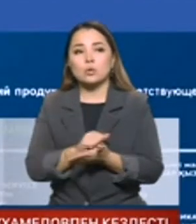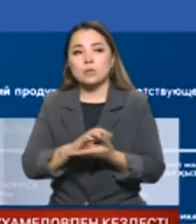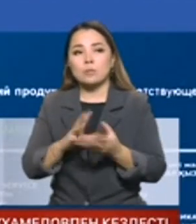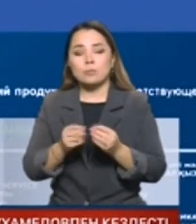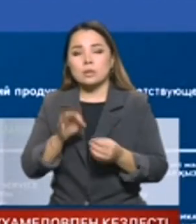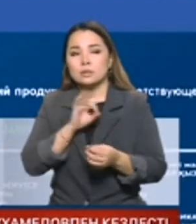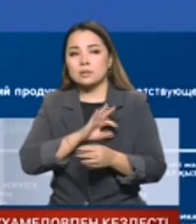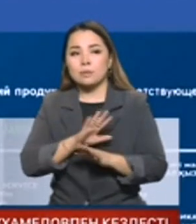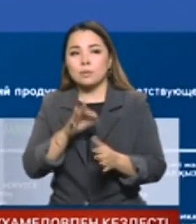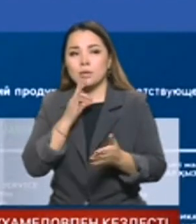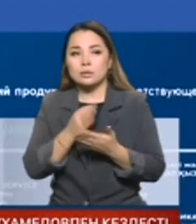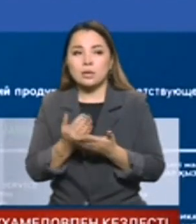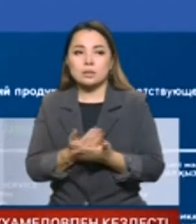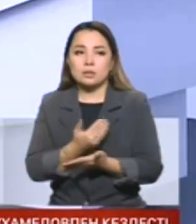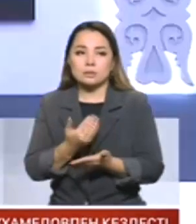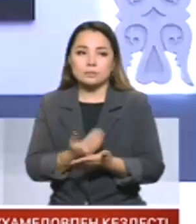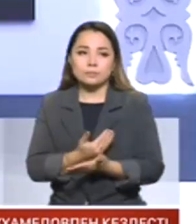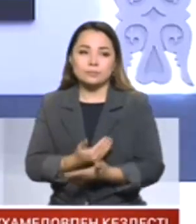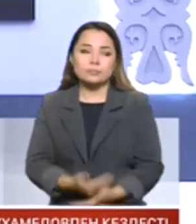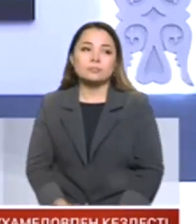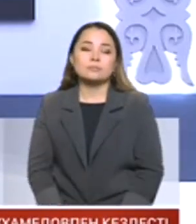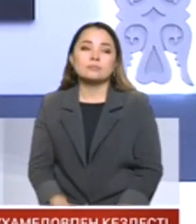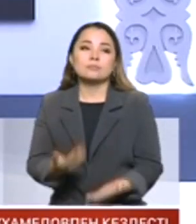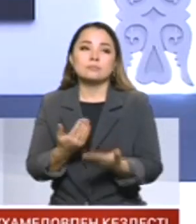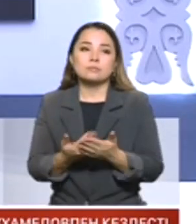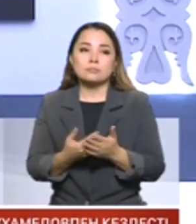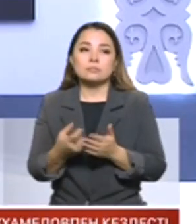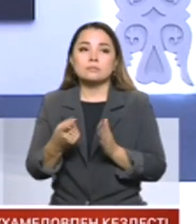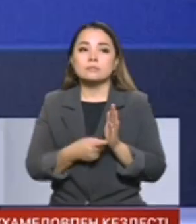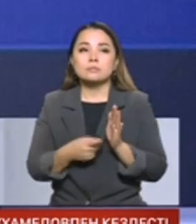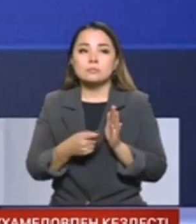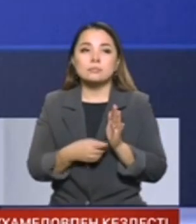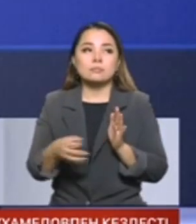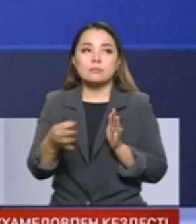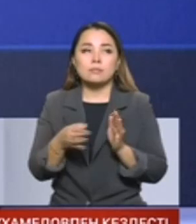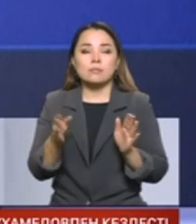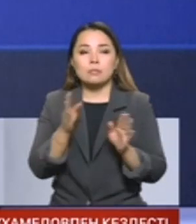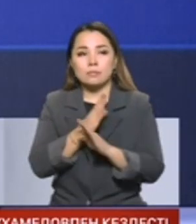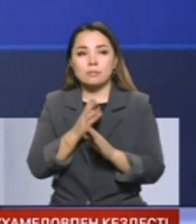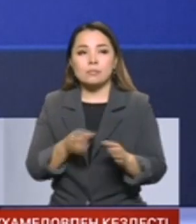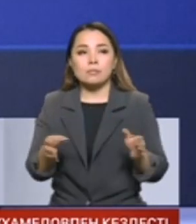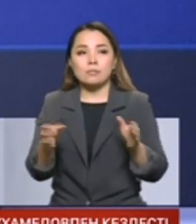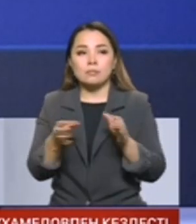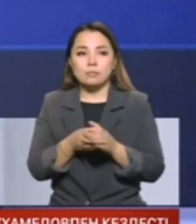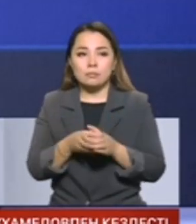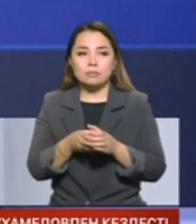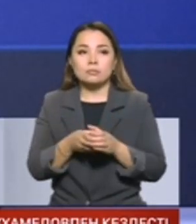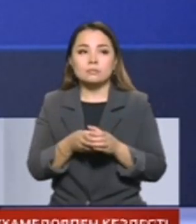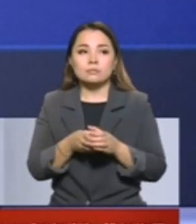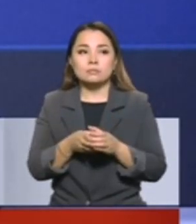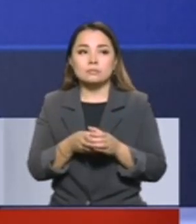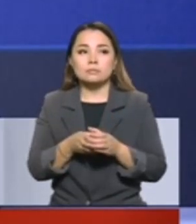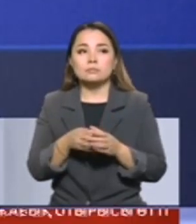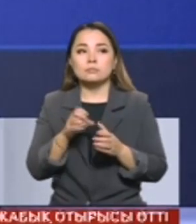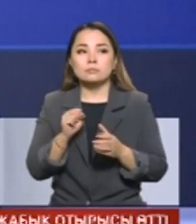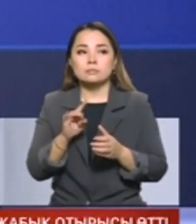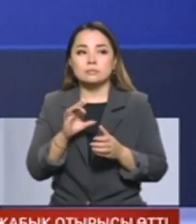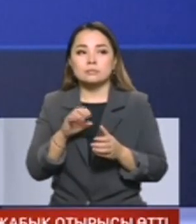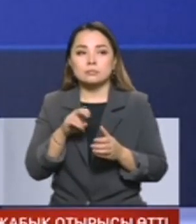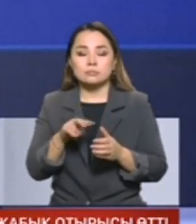танылды. Мысалға айта кетсек, Қарағанды облысы бойынша экология департаментінен